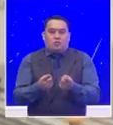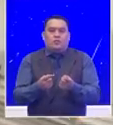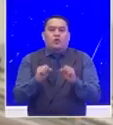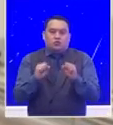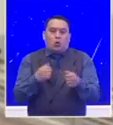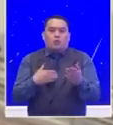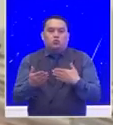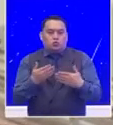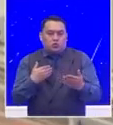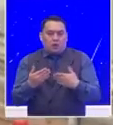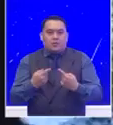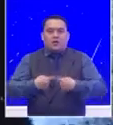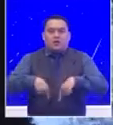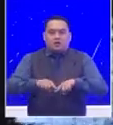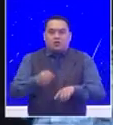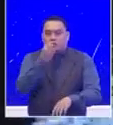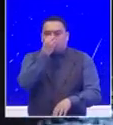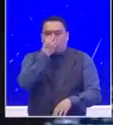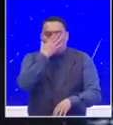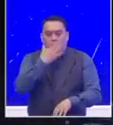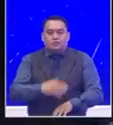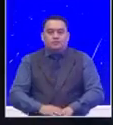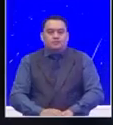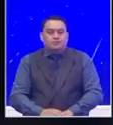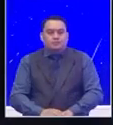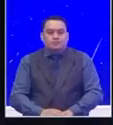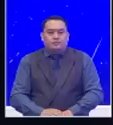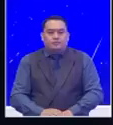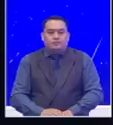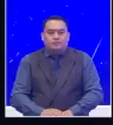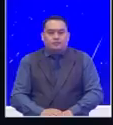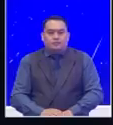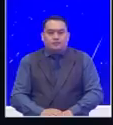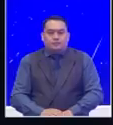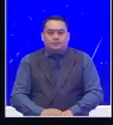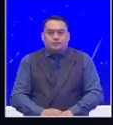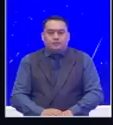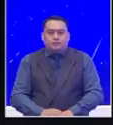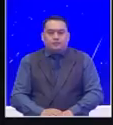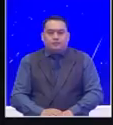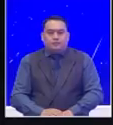предстоит обсудить», — сказал председатель оргкомитета Токио 2020 Йосиро Мори.